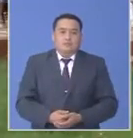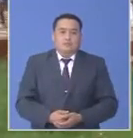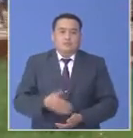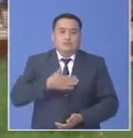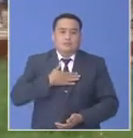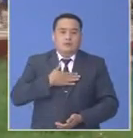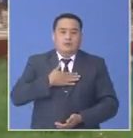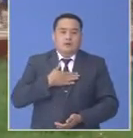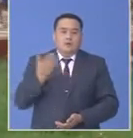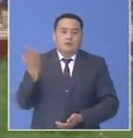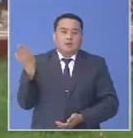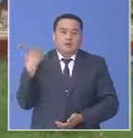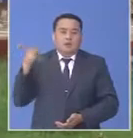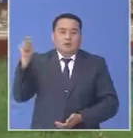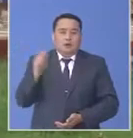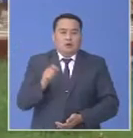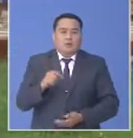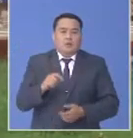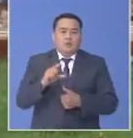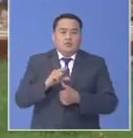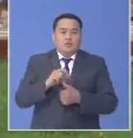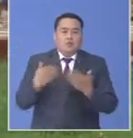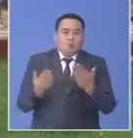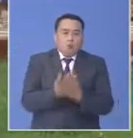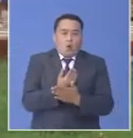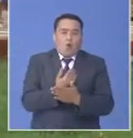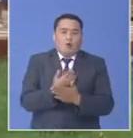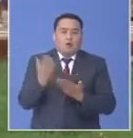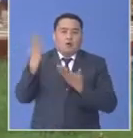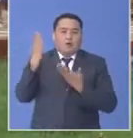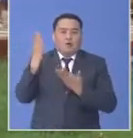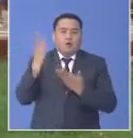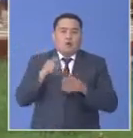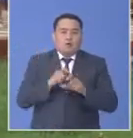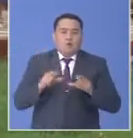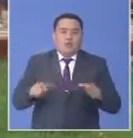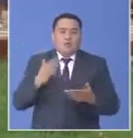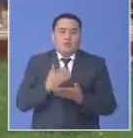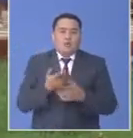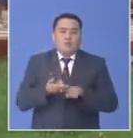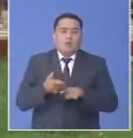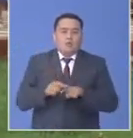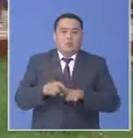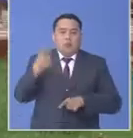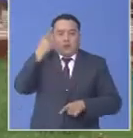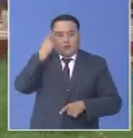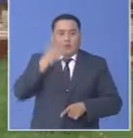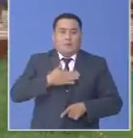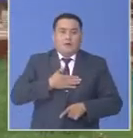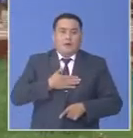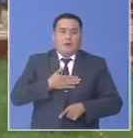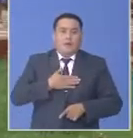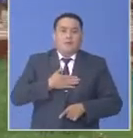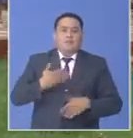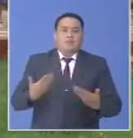и раньше ходили в эту мечеть, но теперь она новая. И слава Аллаху, что есть такие люди, которые подумали о таких, как мы.